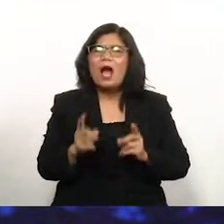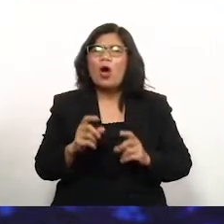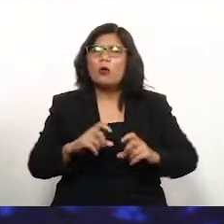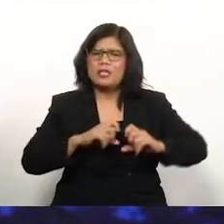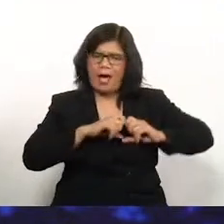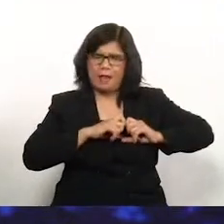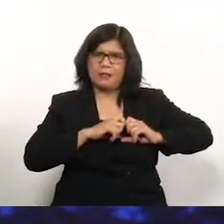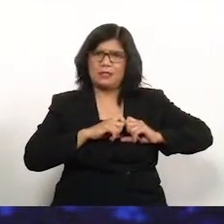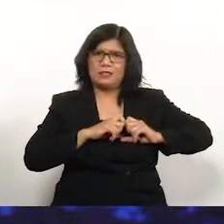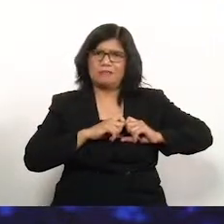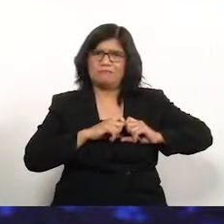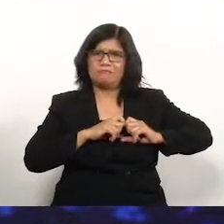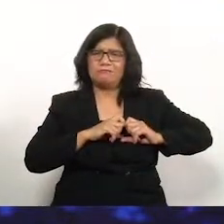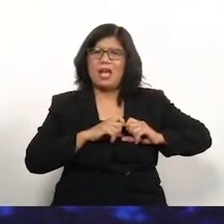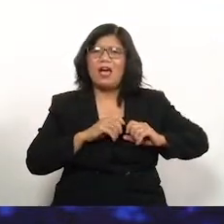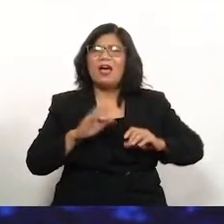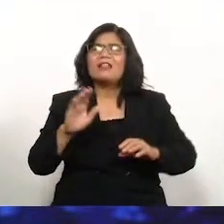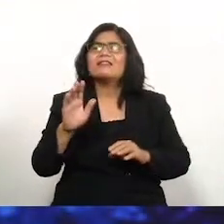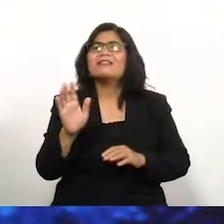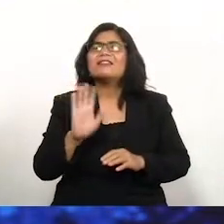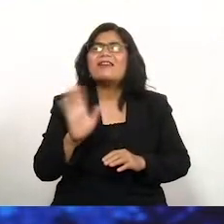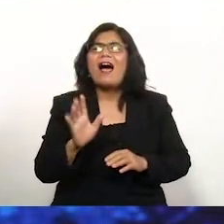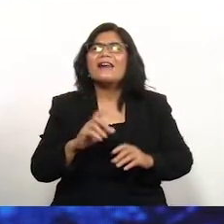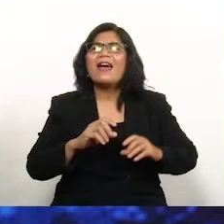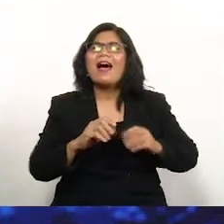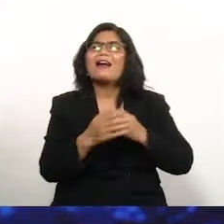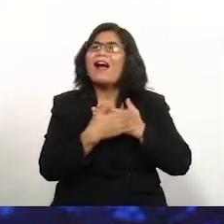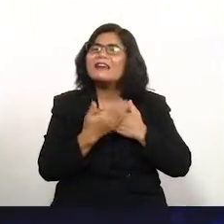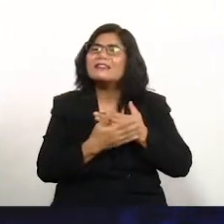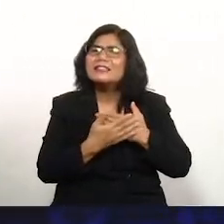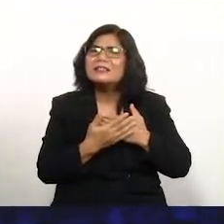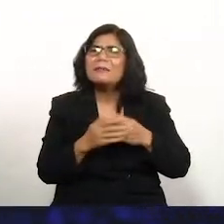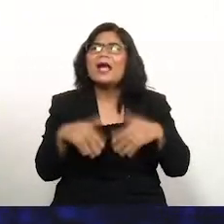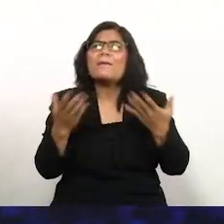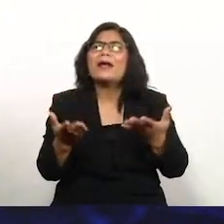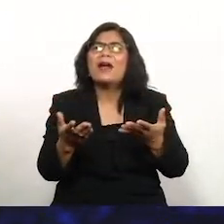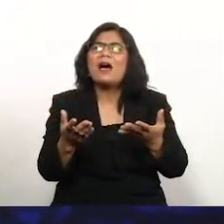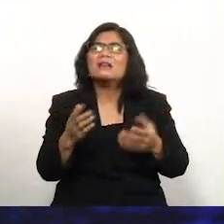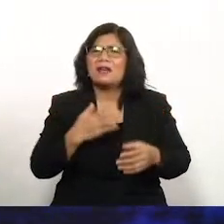saya Hai tidak ada kasih Bagaimana saya bisa mengasih